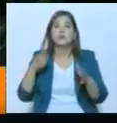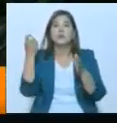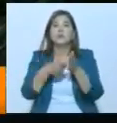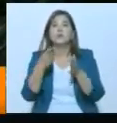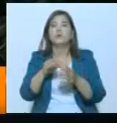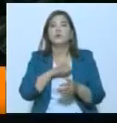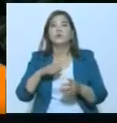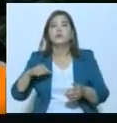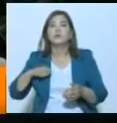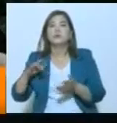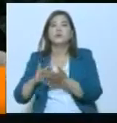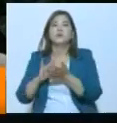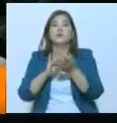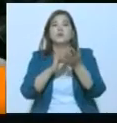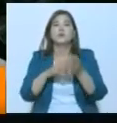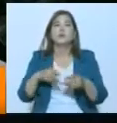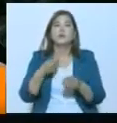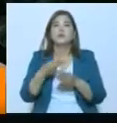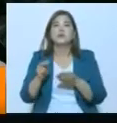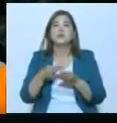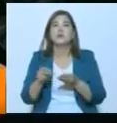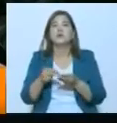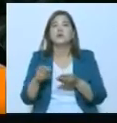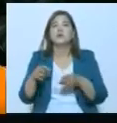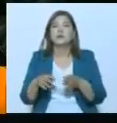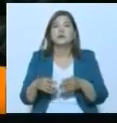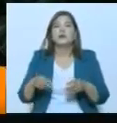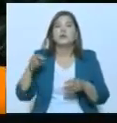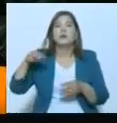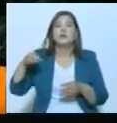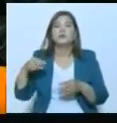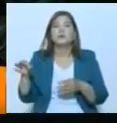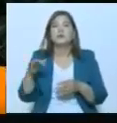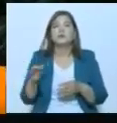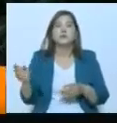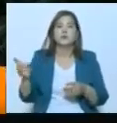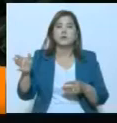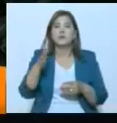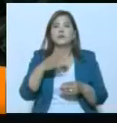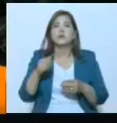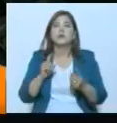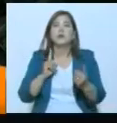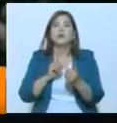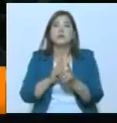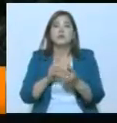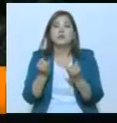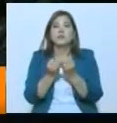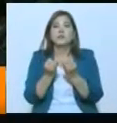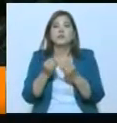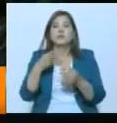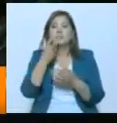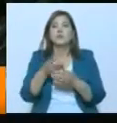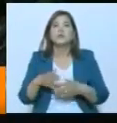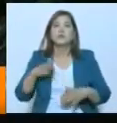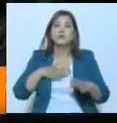боламыз. Маңғыстау жақсы әсер қалдырады деген сенімдеміз. Біз бәрін көргіміз келеді. Сіздердің қонақжай екендеріңізді көріп өте риза болдық. Ұшу